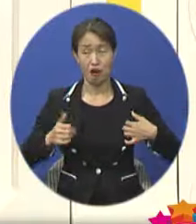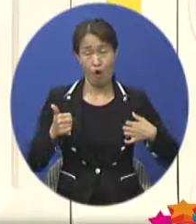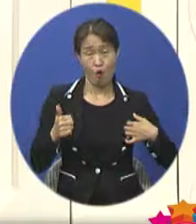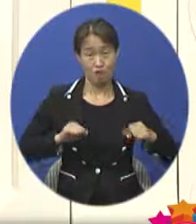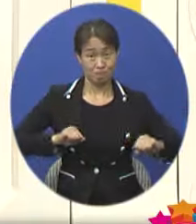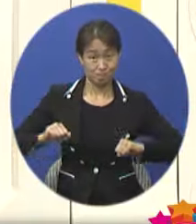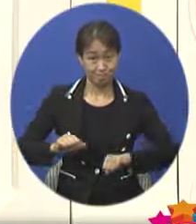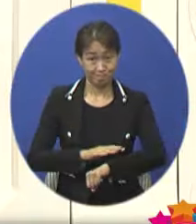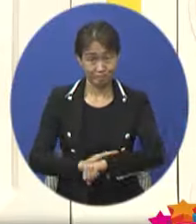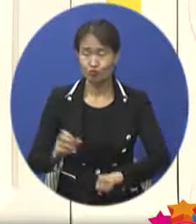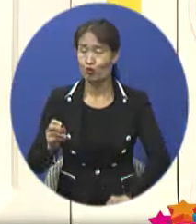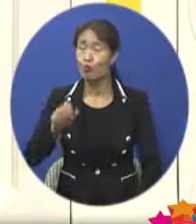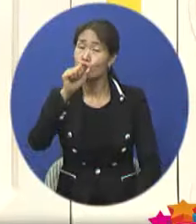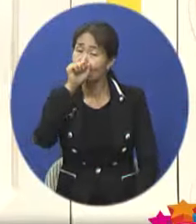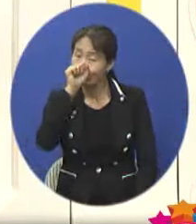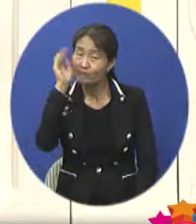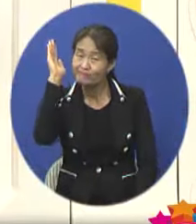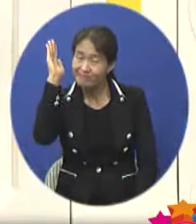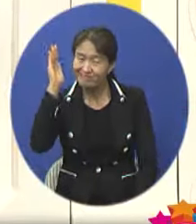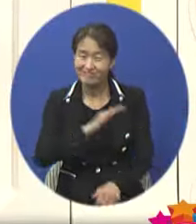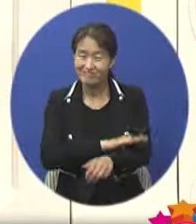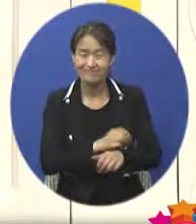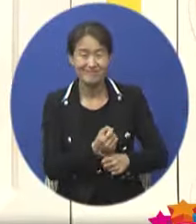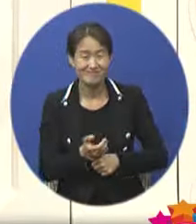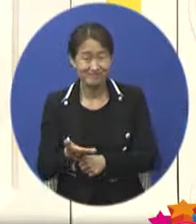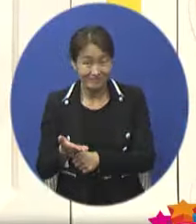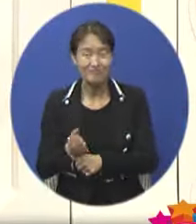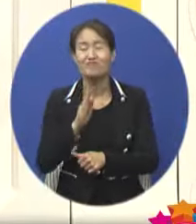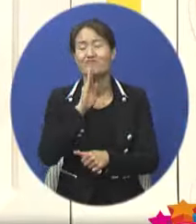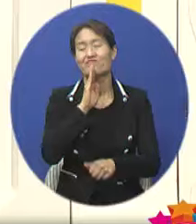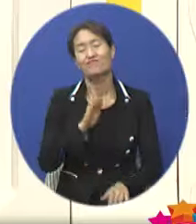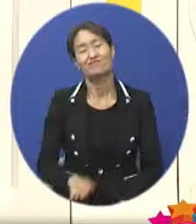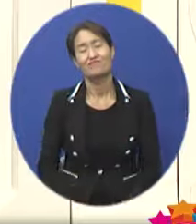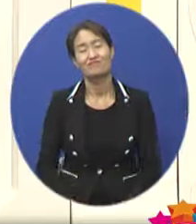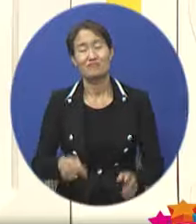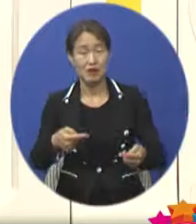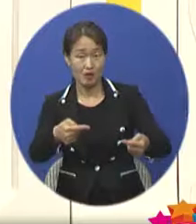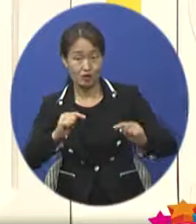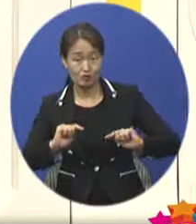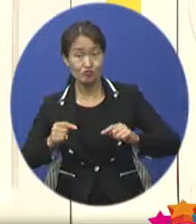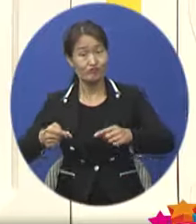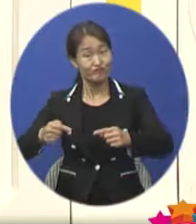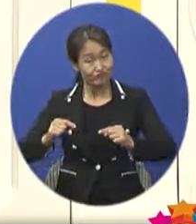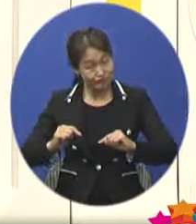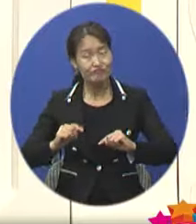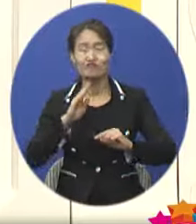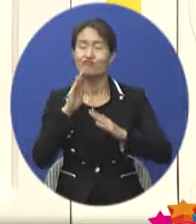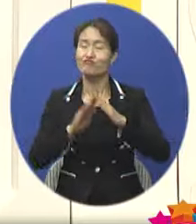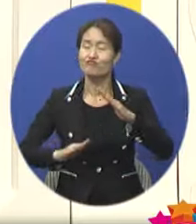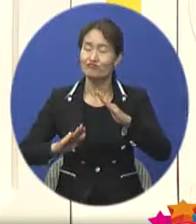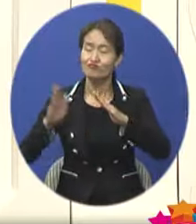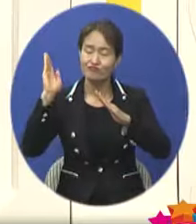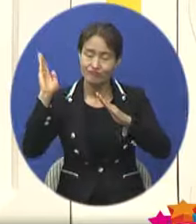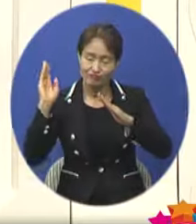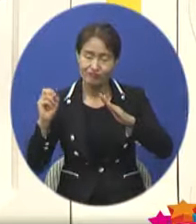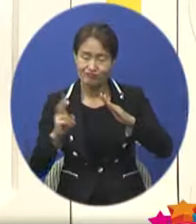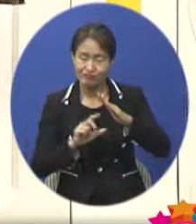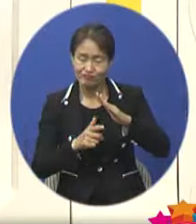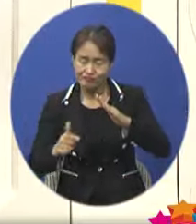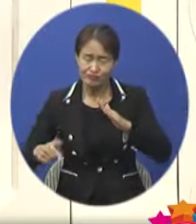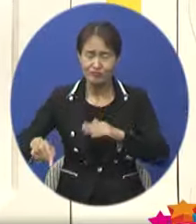활기차시죠. 그리고 좋은 네. 소식을 또 이 전달을 해주시니까. 그러니까 이렇게 참여해 주셔서 집안의 소식, 주위의 소식,